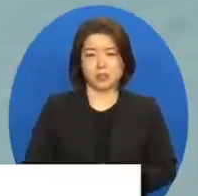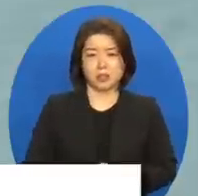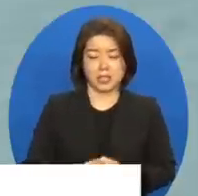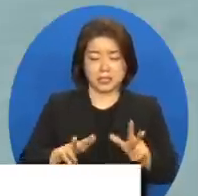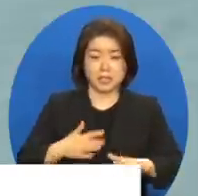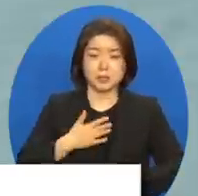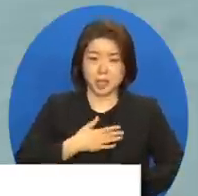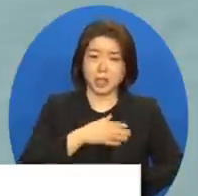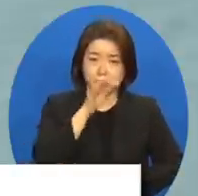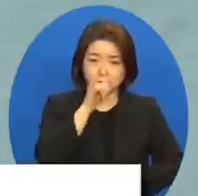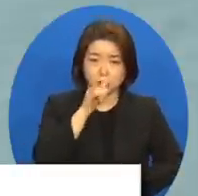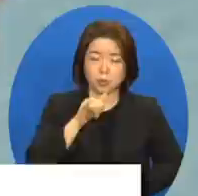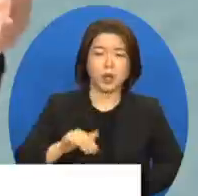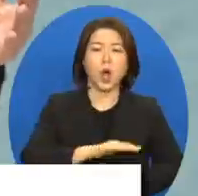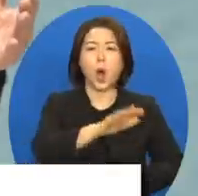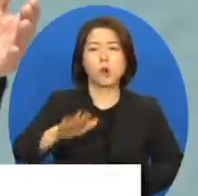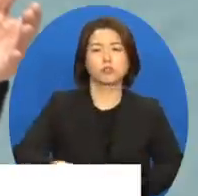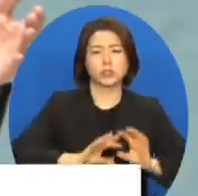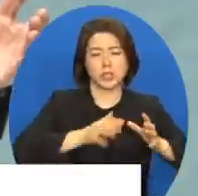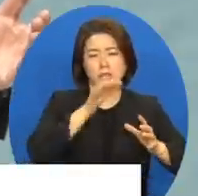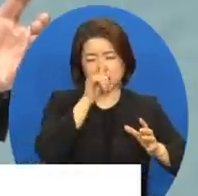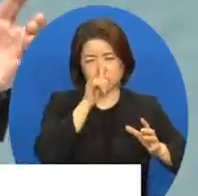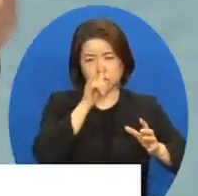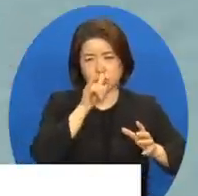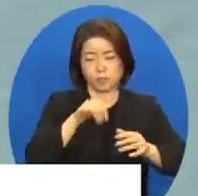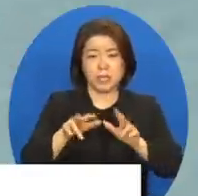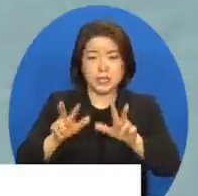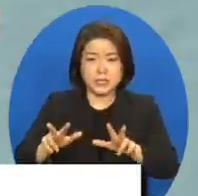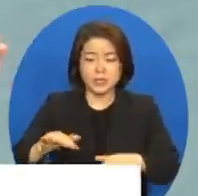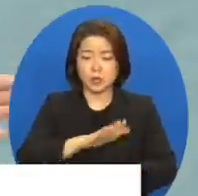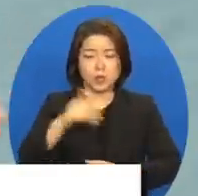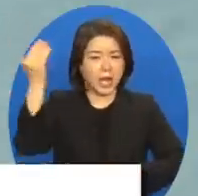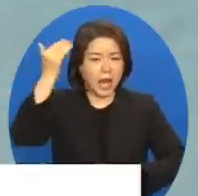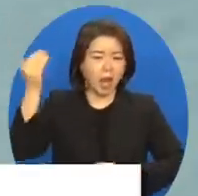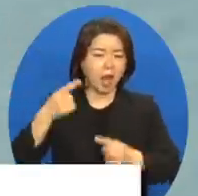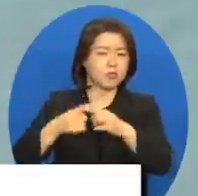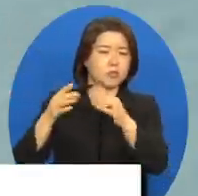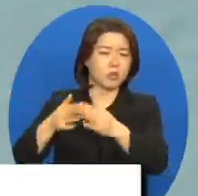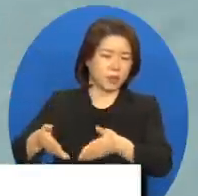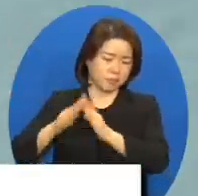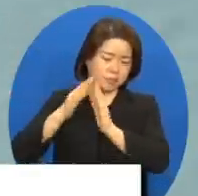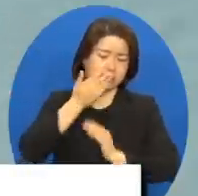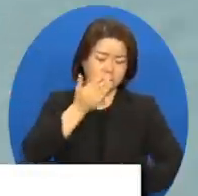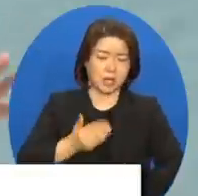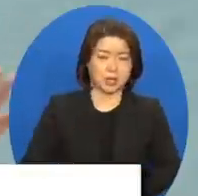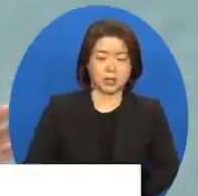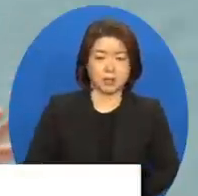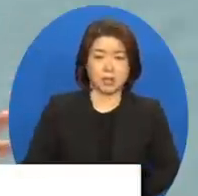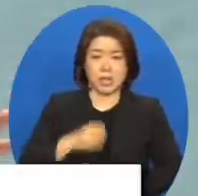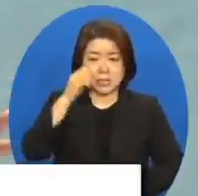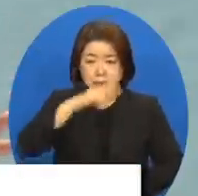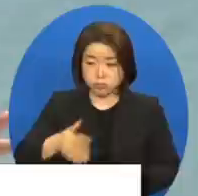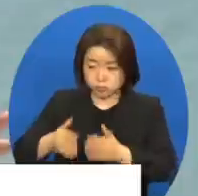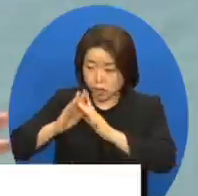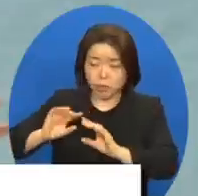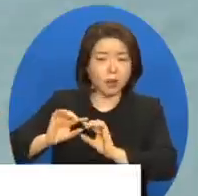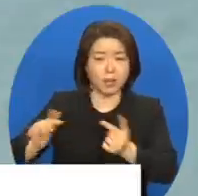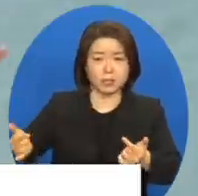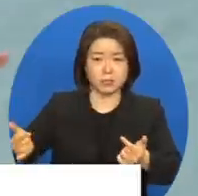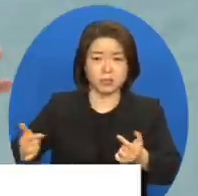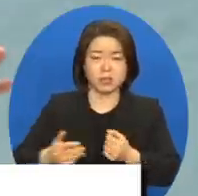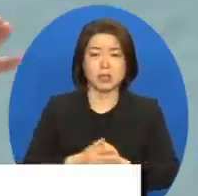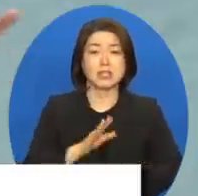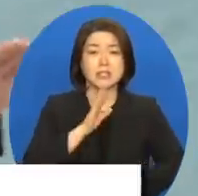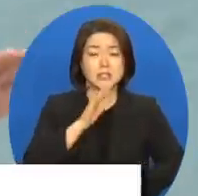제가 있는 거고 우리 나라가 있는 거고 우리 한국 교회가 있는 거예요. 그냥 있는 게 아닙니다.